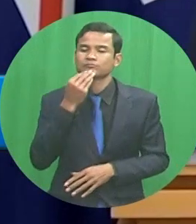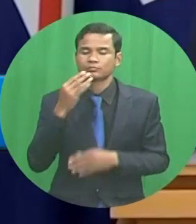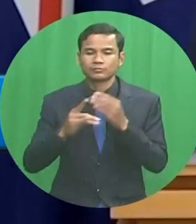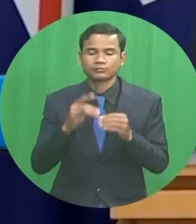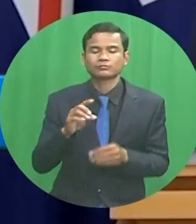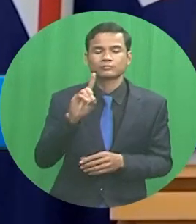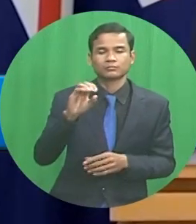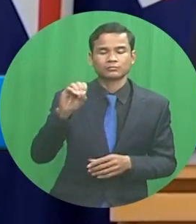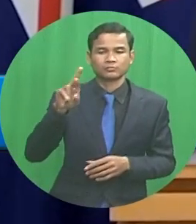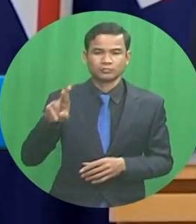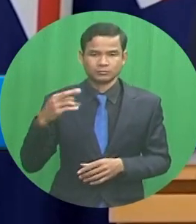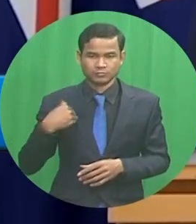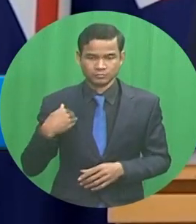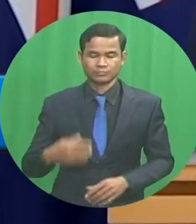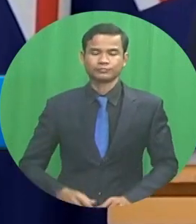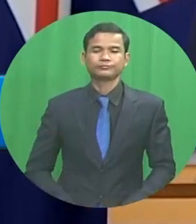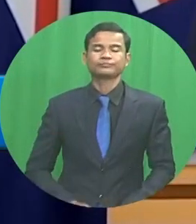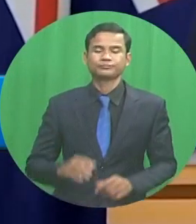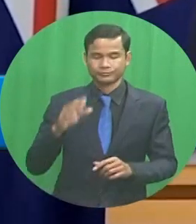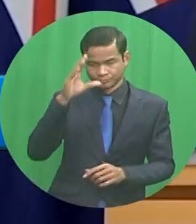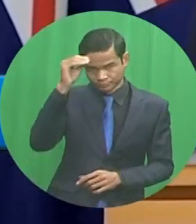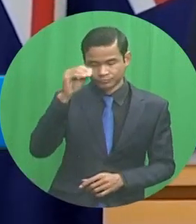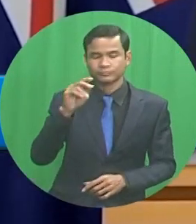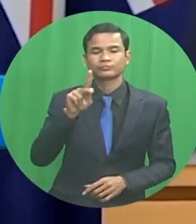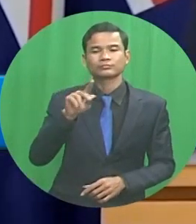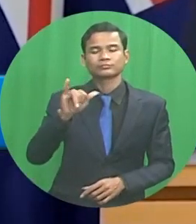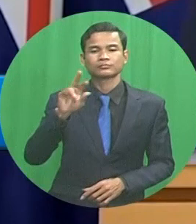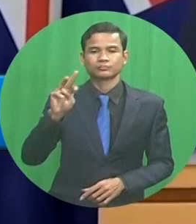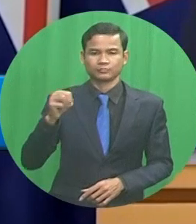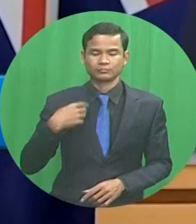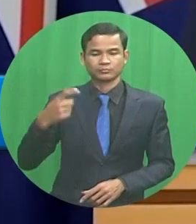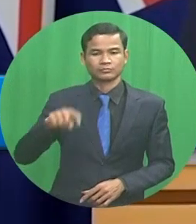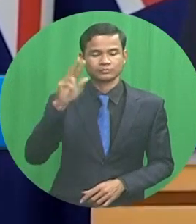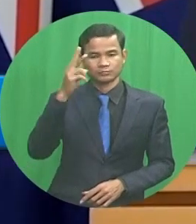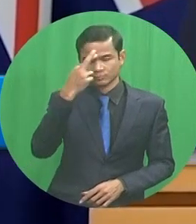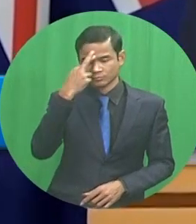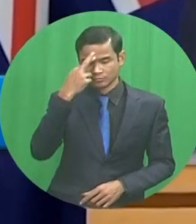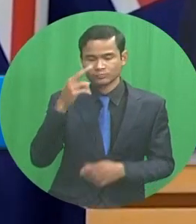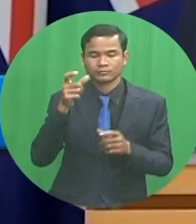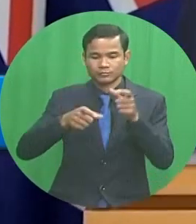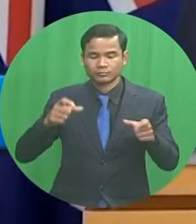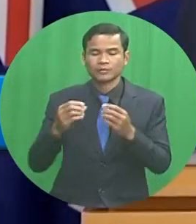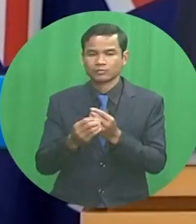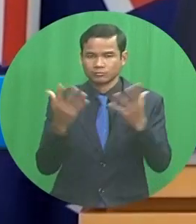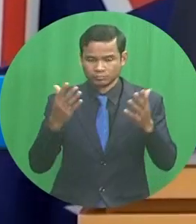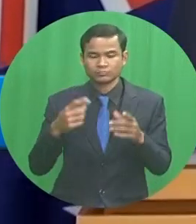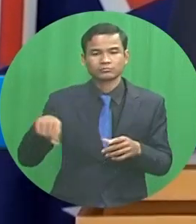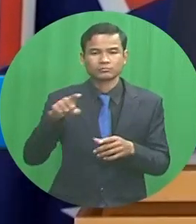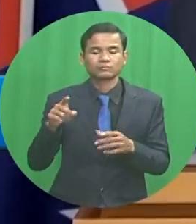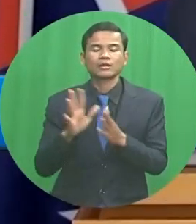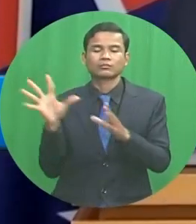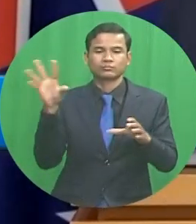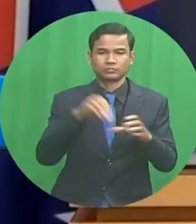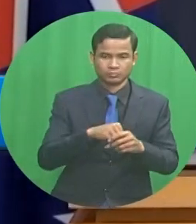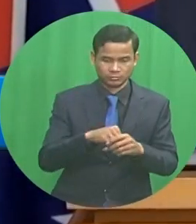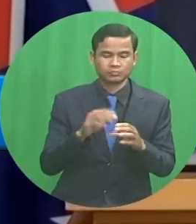Escador Le Hakebe លោក Hipkin បាននិយាយថាយើងរំពឹងថាភាគច្រើននៃមនុស្សទាំងនេះនឹងត្រូវបានរាប់បញ្ចូល